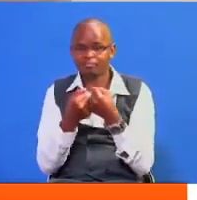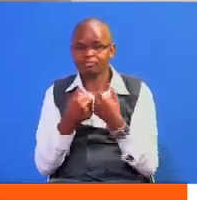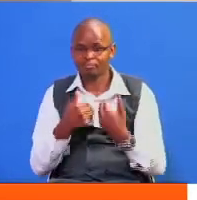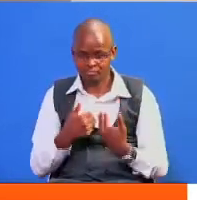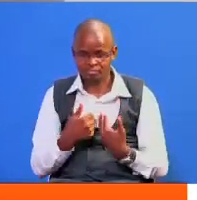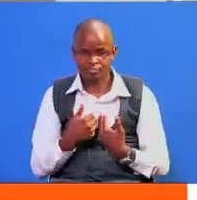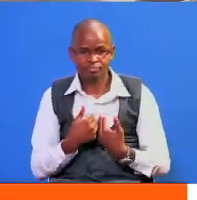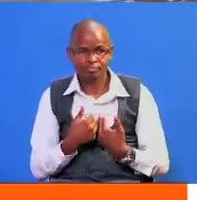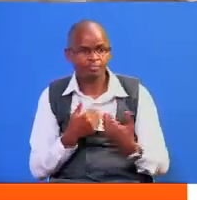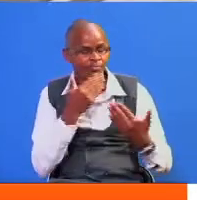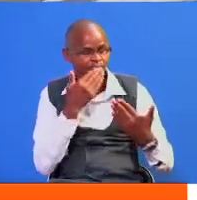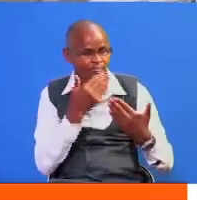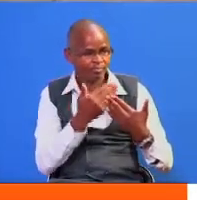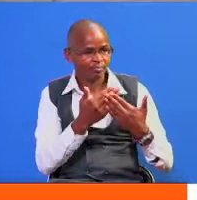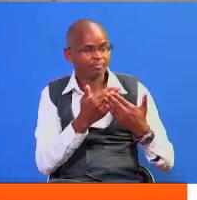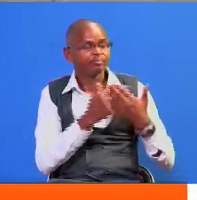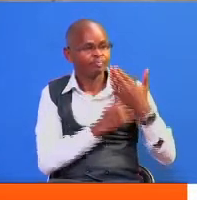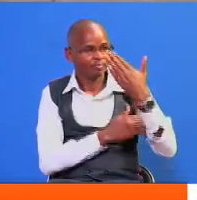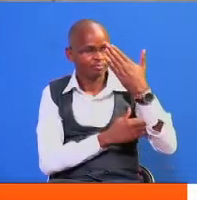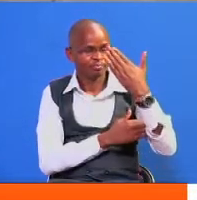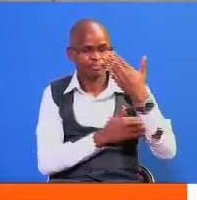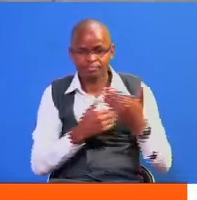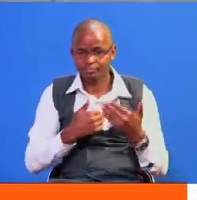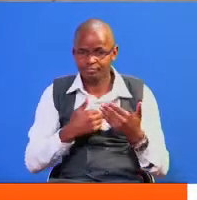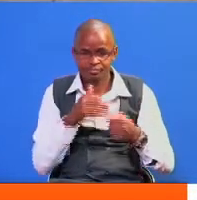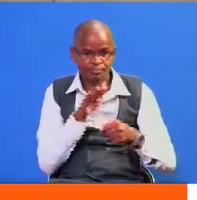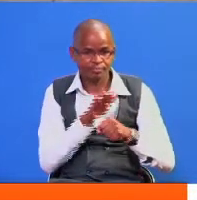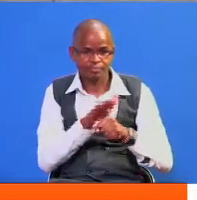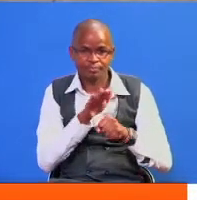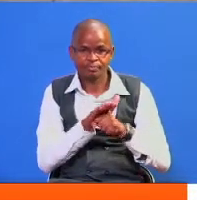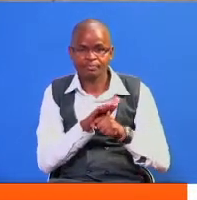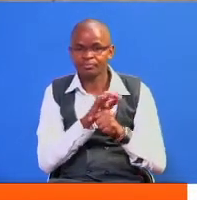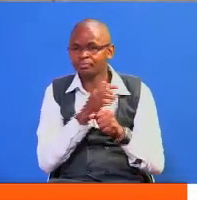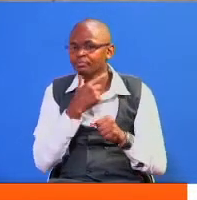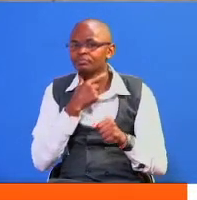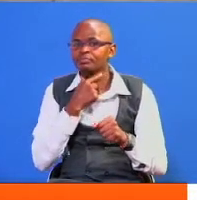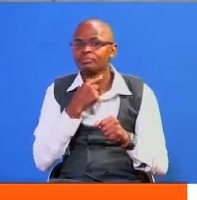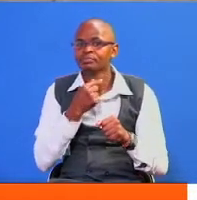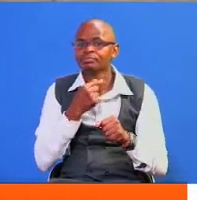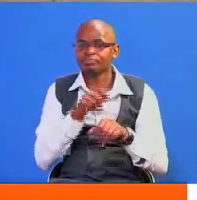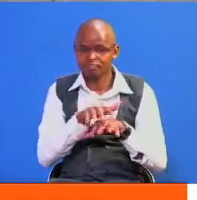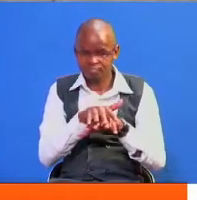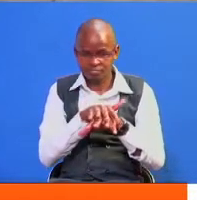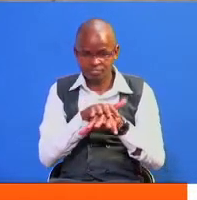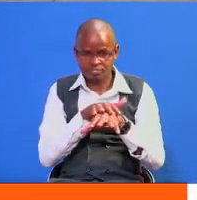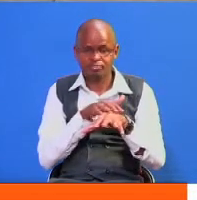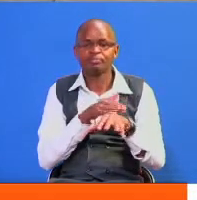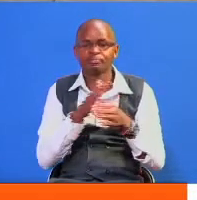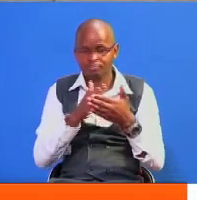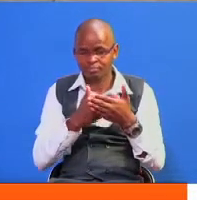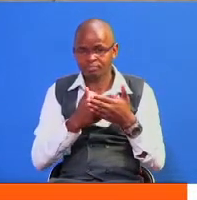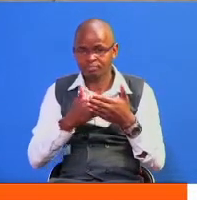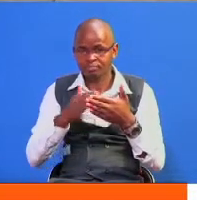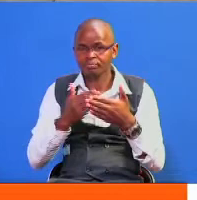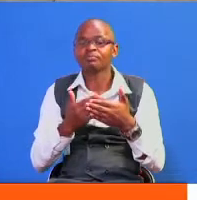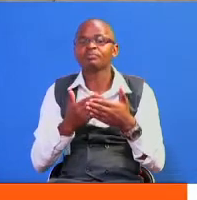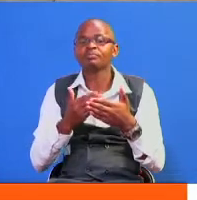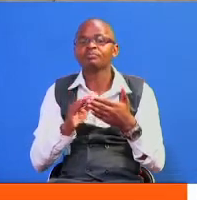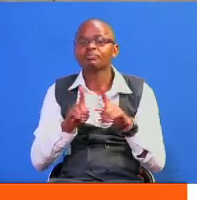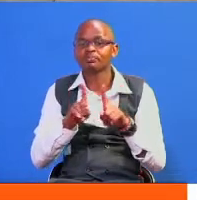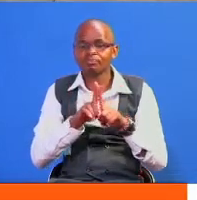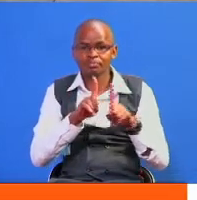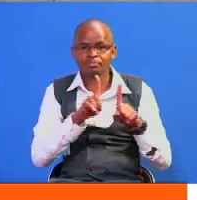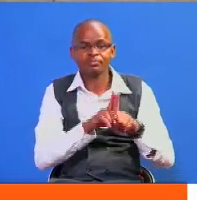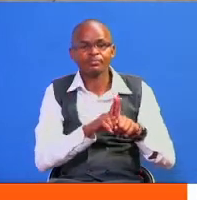zimewakumba, anamshukuru Mungu. Mostly anapenda slow song, worship songs, na hizo